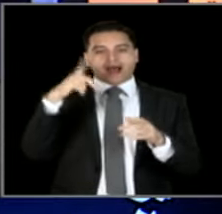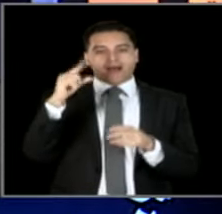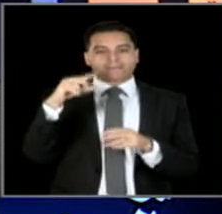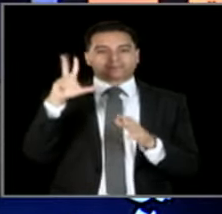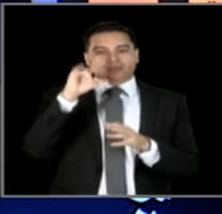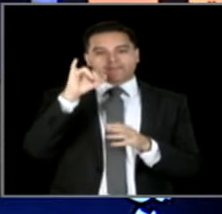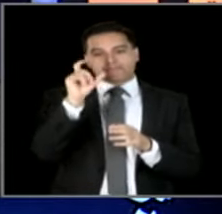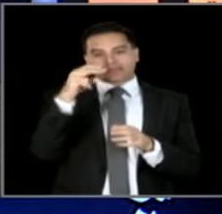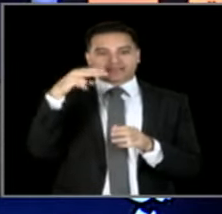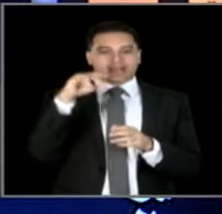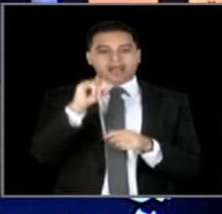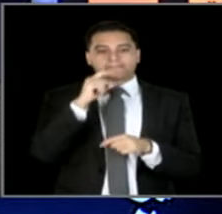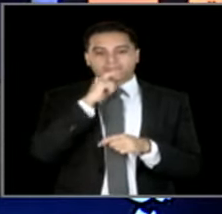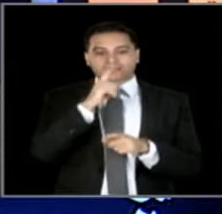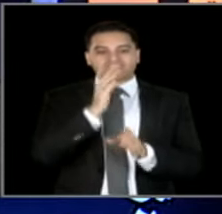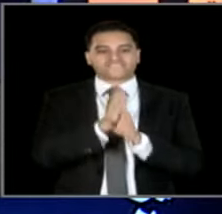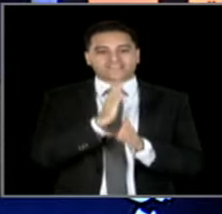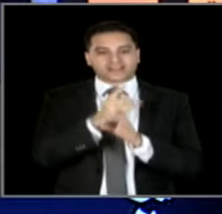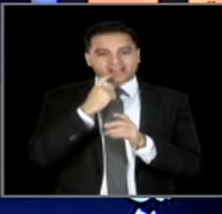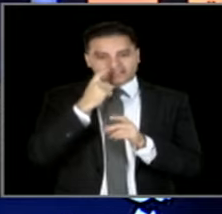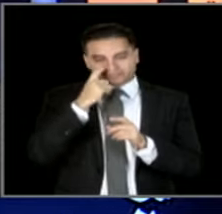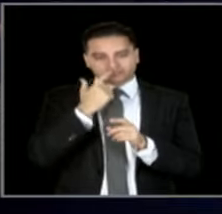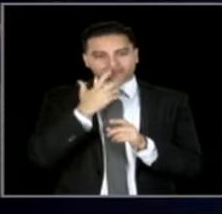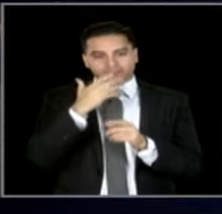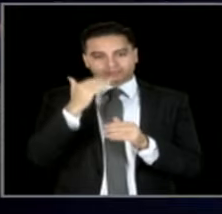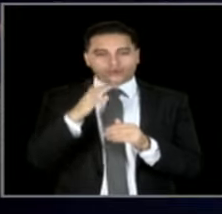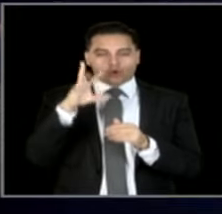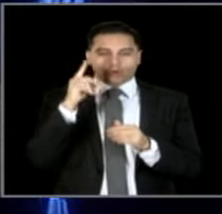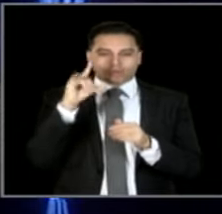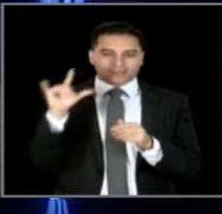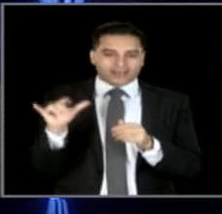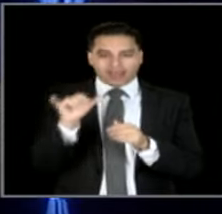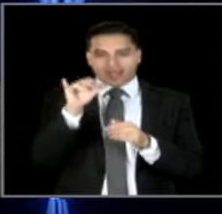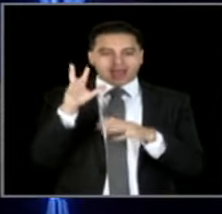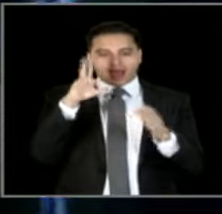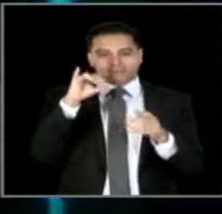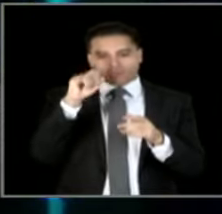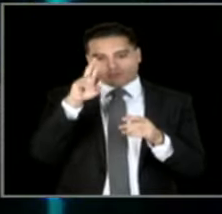فنانة شابة. هدى المفتي. إجابة صحيحة.